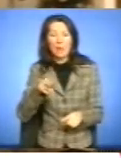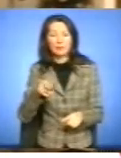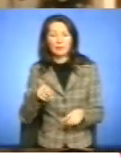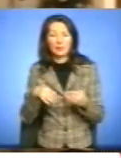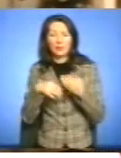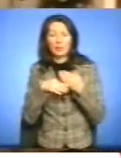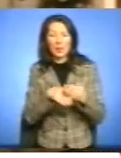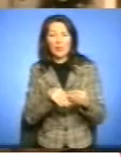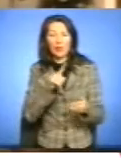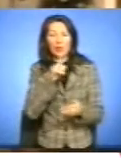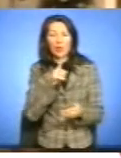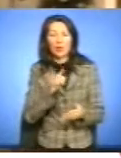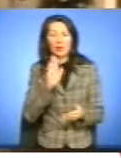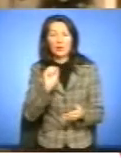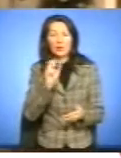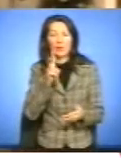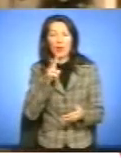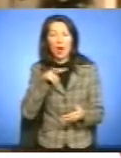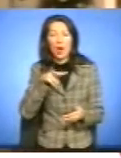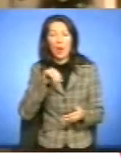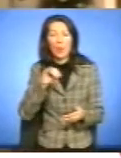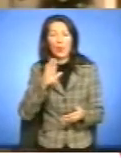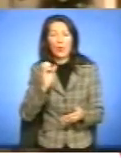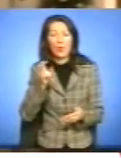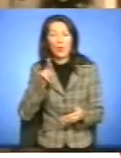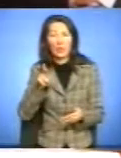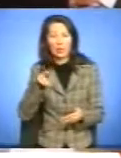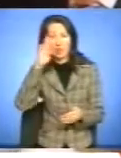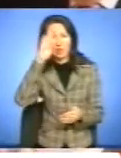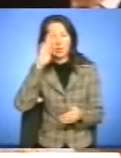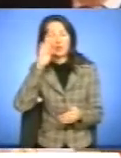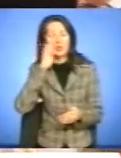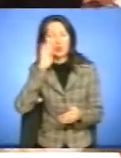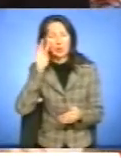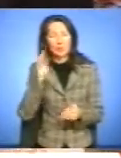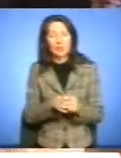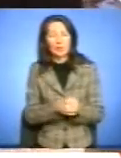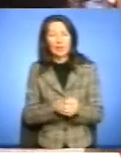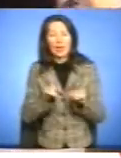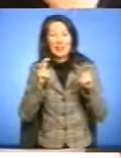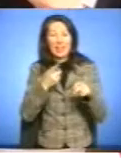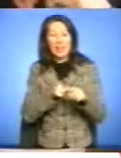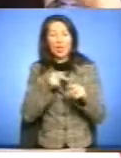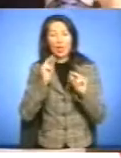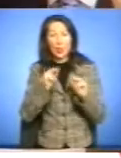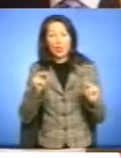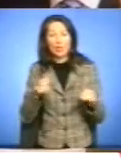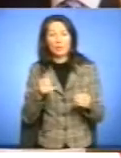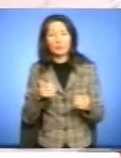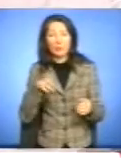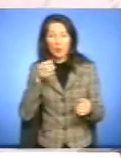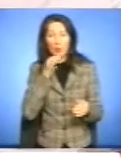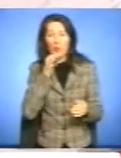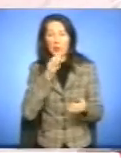Практично 90% тренінгів, які проводяться, це проводяться переважно для чоловіків. Теми, які учням до душі, найчастіше стають курсовими